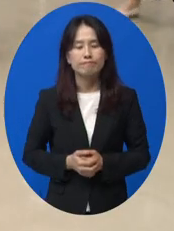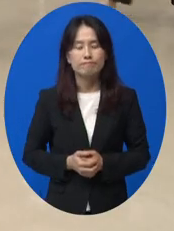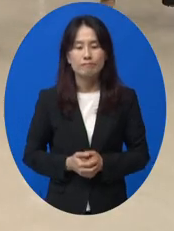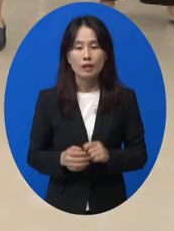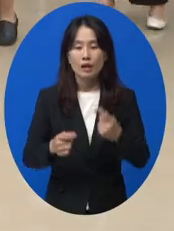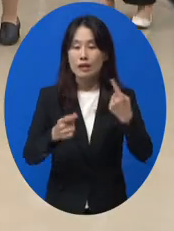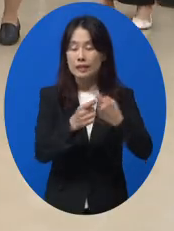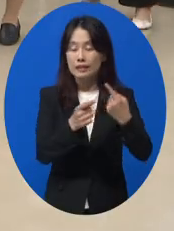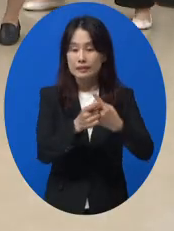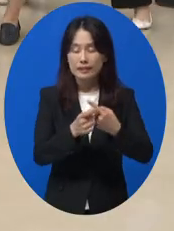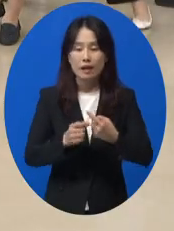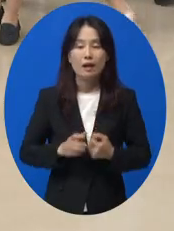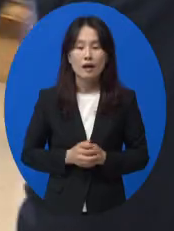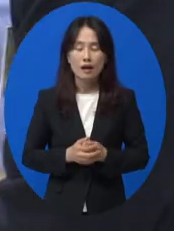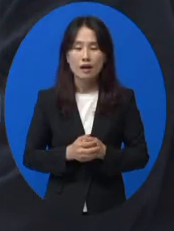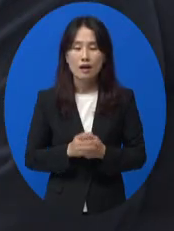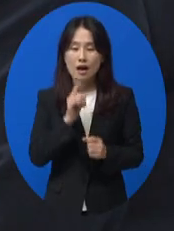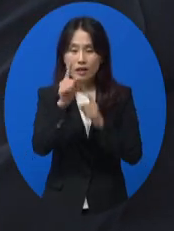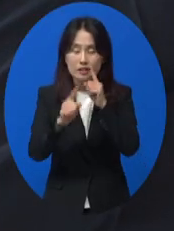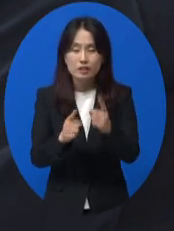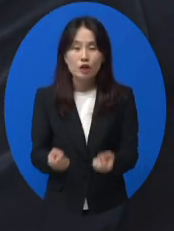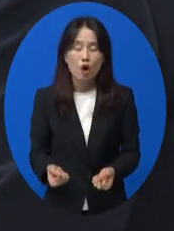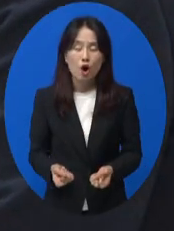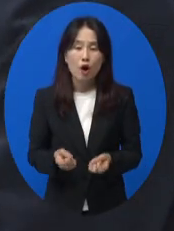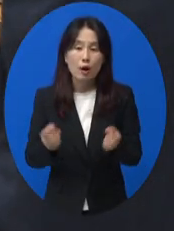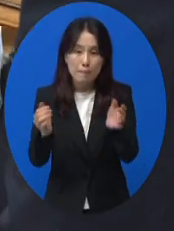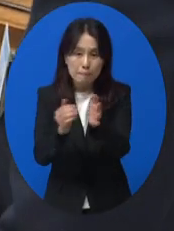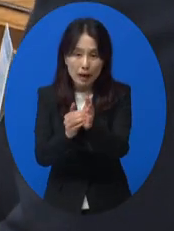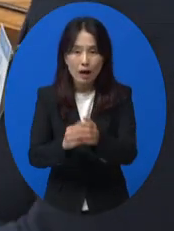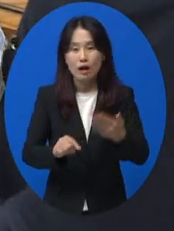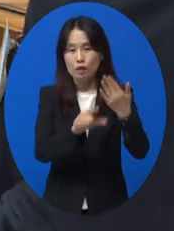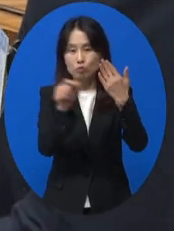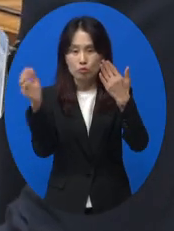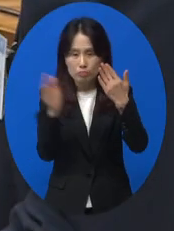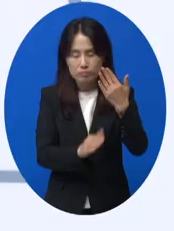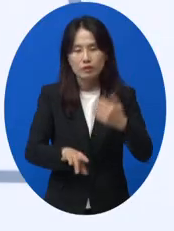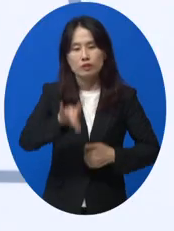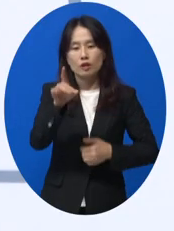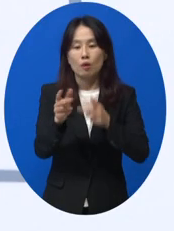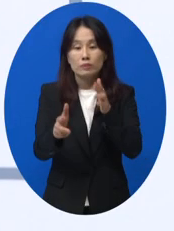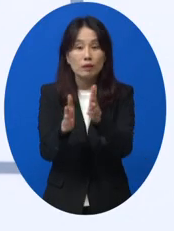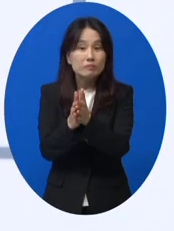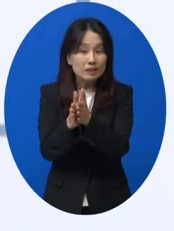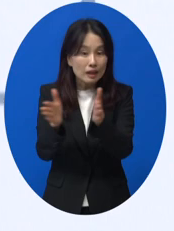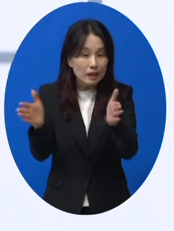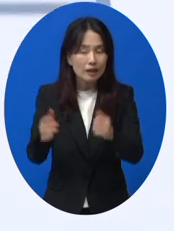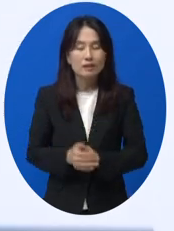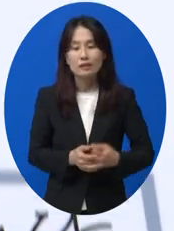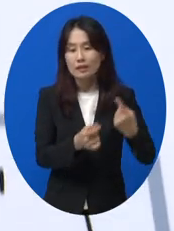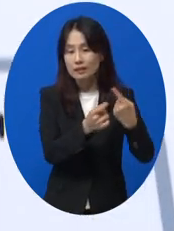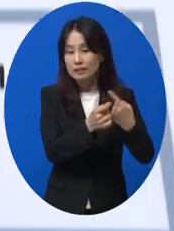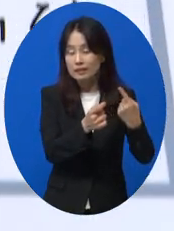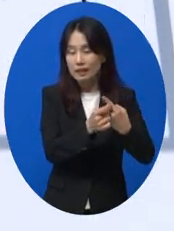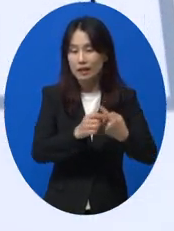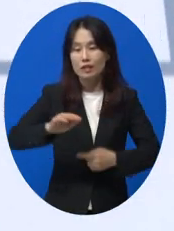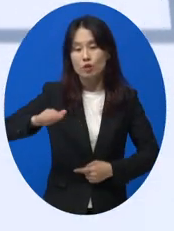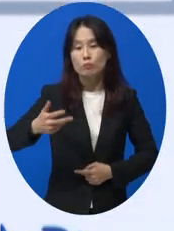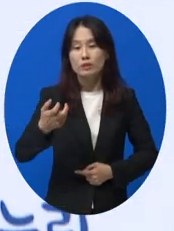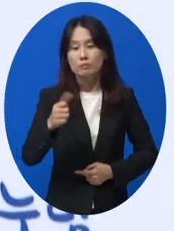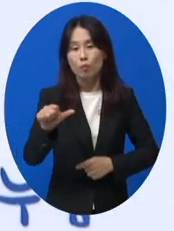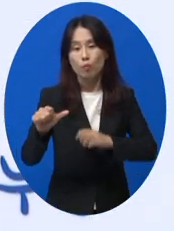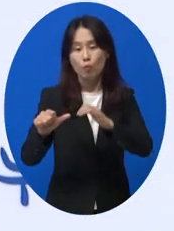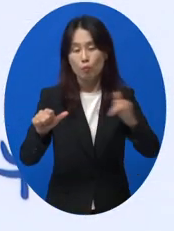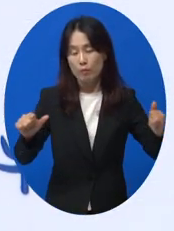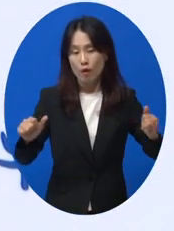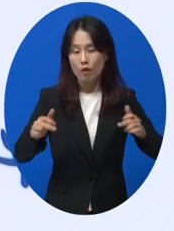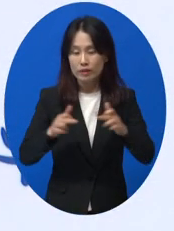경기도는 1차 지원 대상자 신청 절차를 마치고 9월부터 첫 사업을 시작해 1차엔 도내